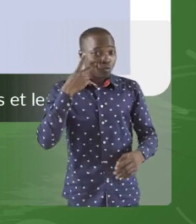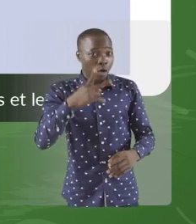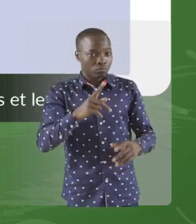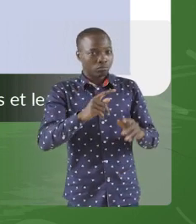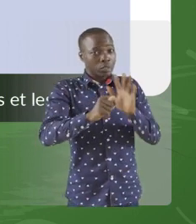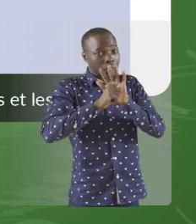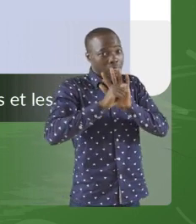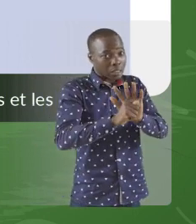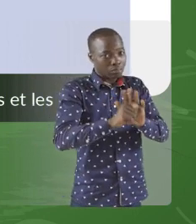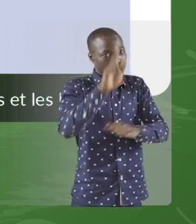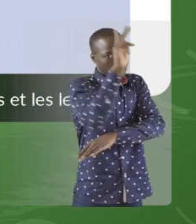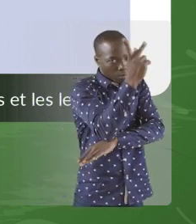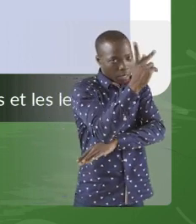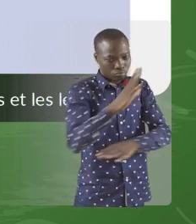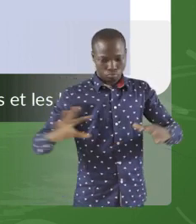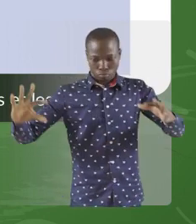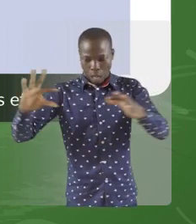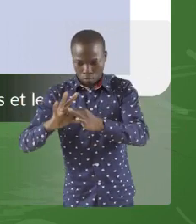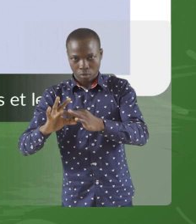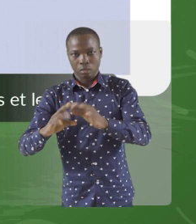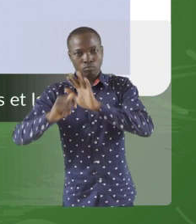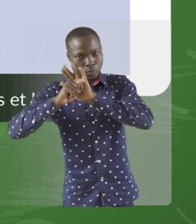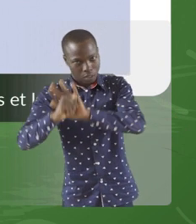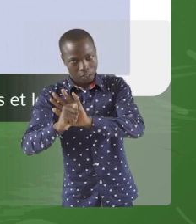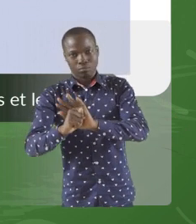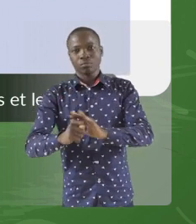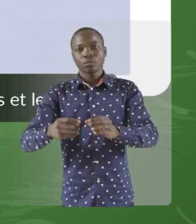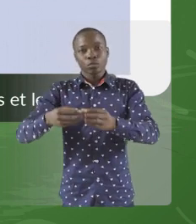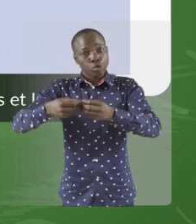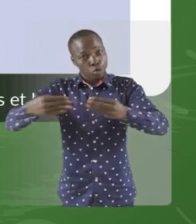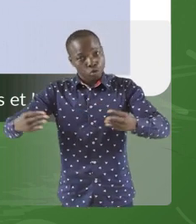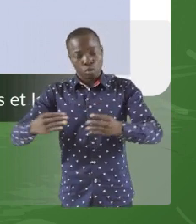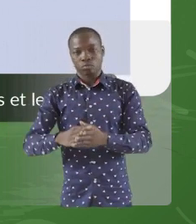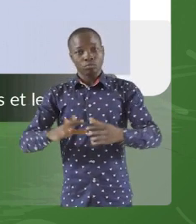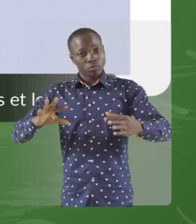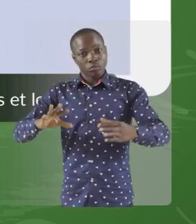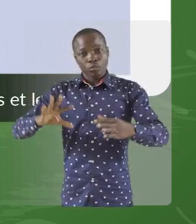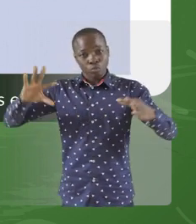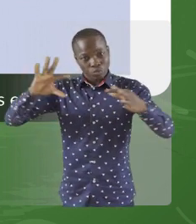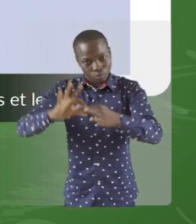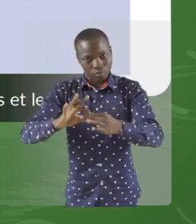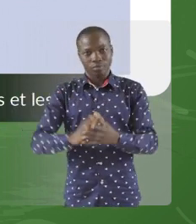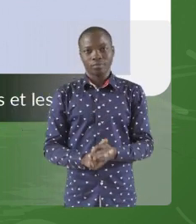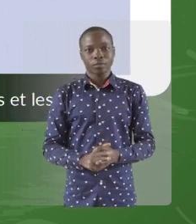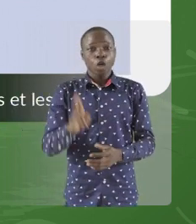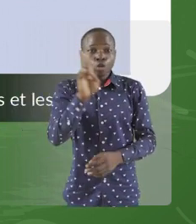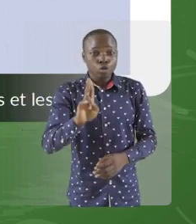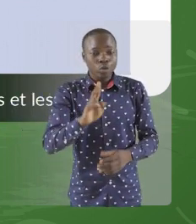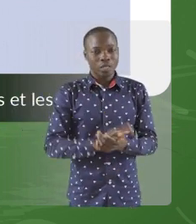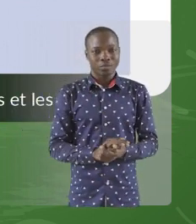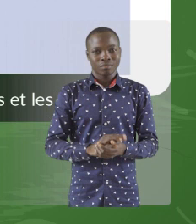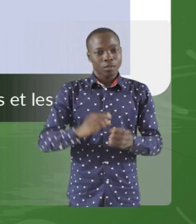plante au type de sol qui lui convient en utilisant les